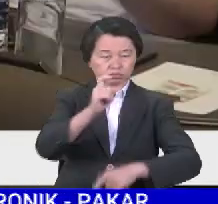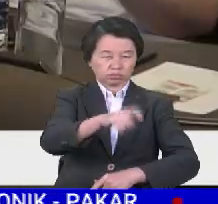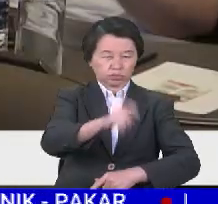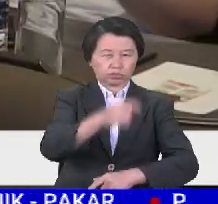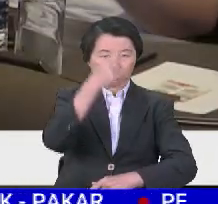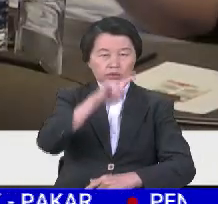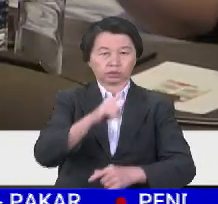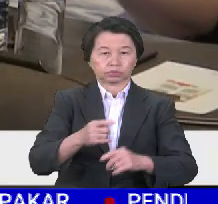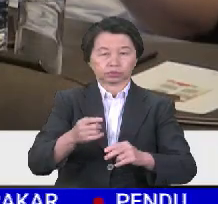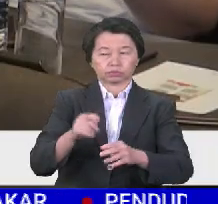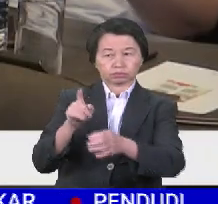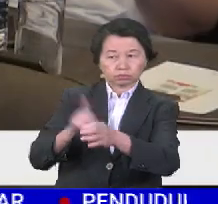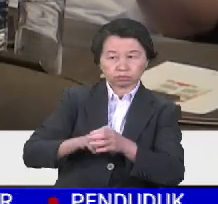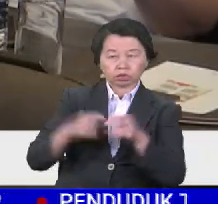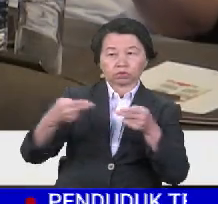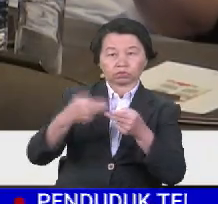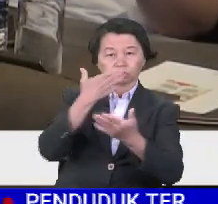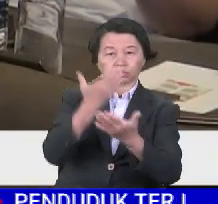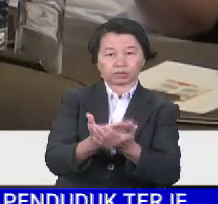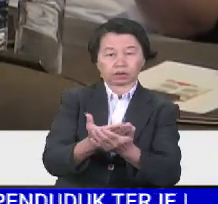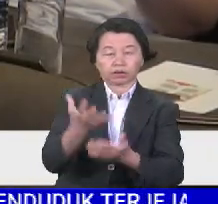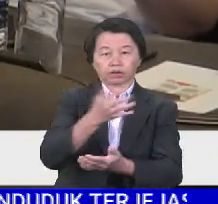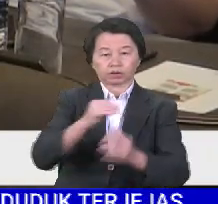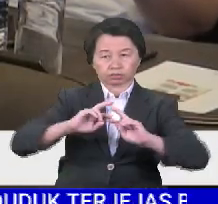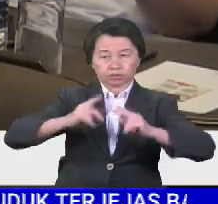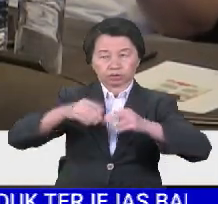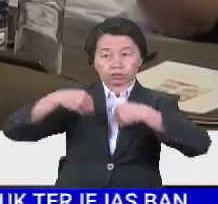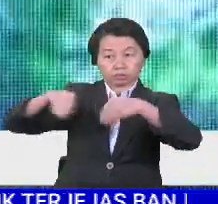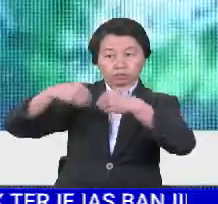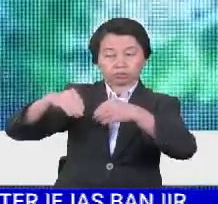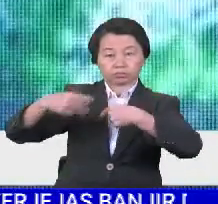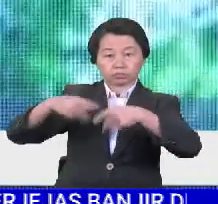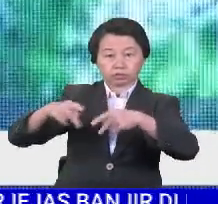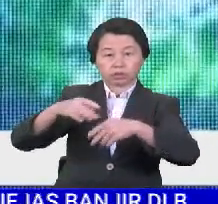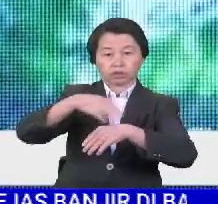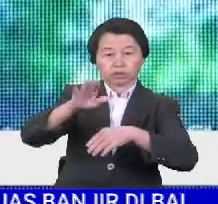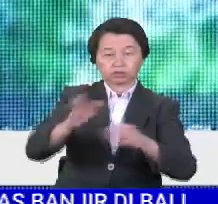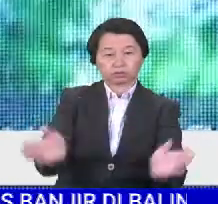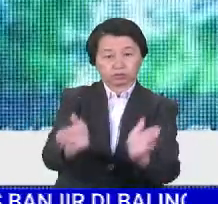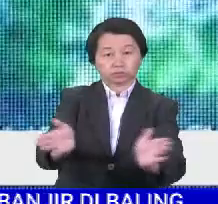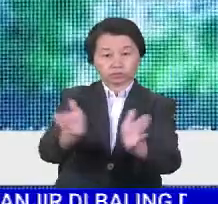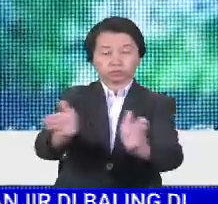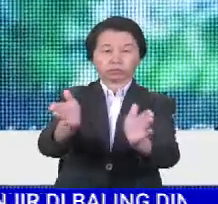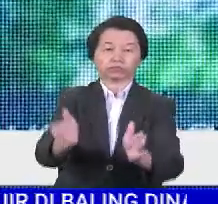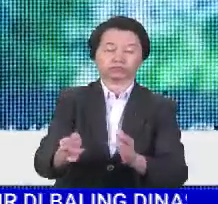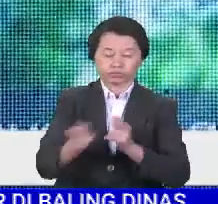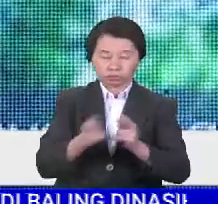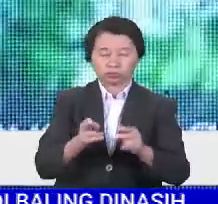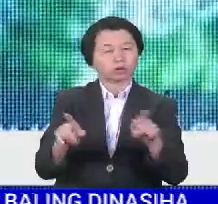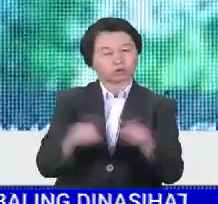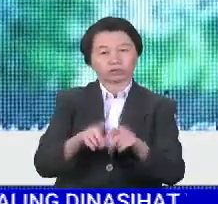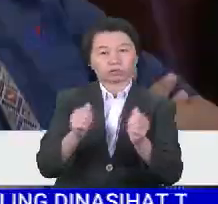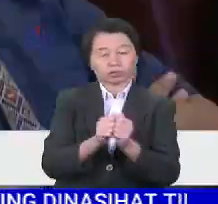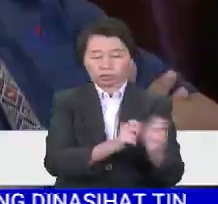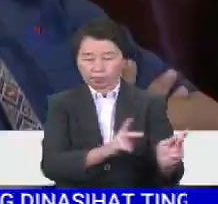diperlukan bagi menambat semula hubungan baik selain tingkat pasaran pelancongan domestik yang lebih memberangsangkan. Usaha ini selaras dengan